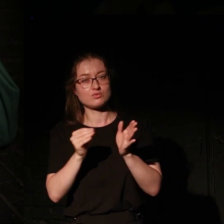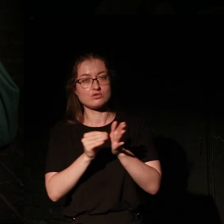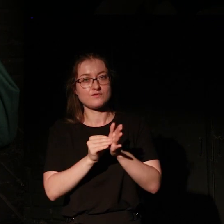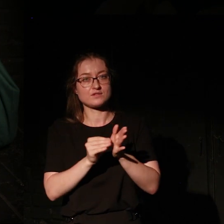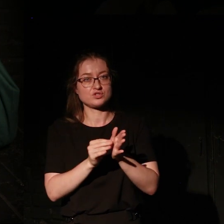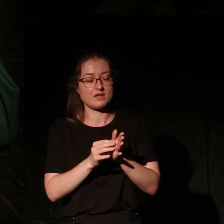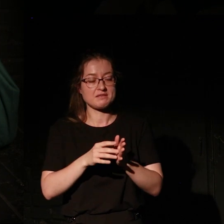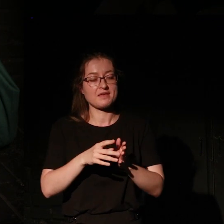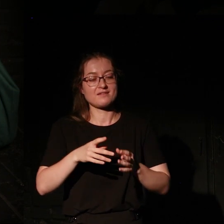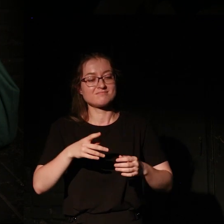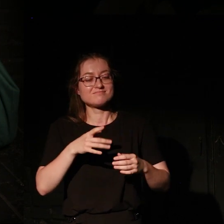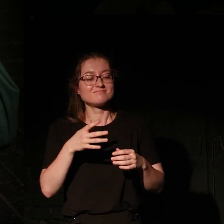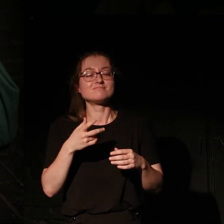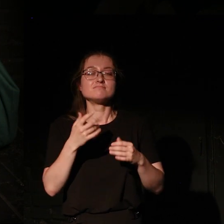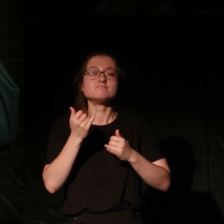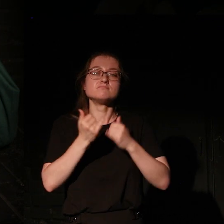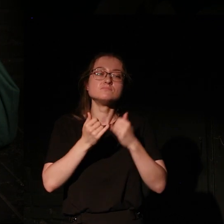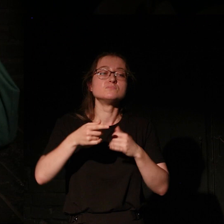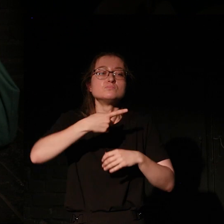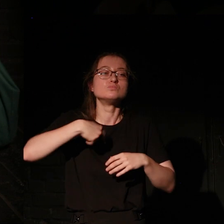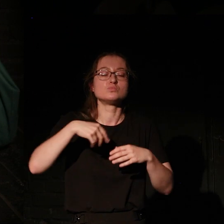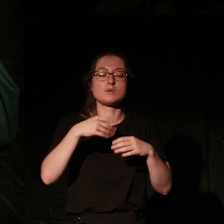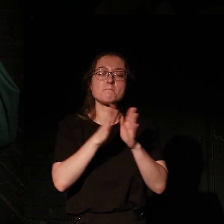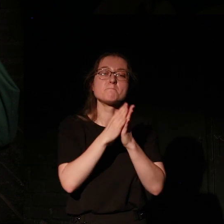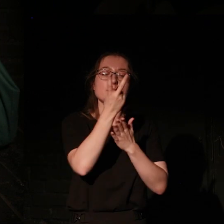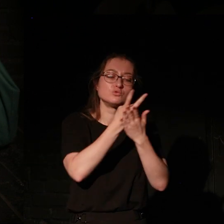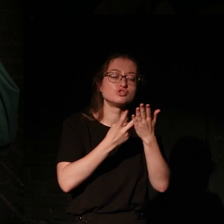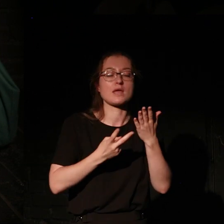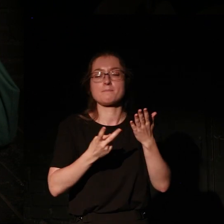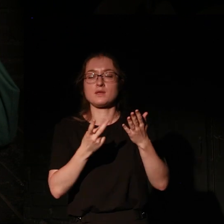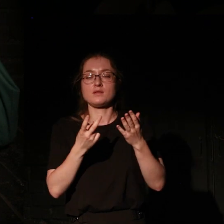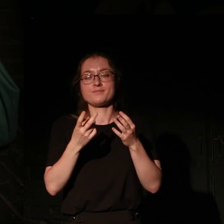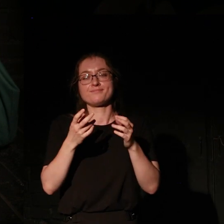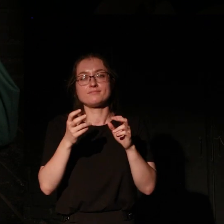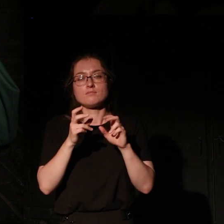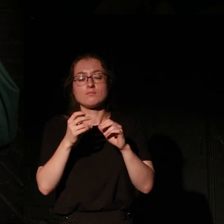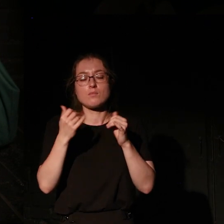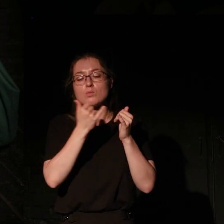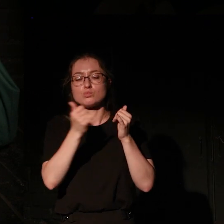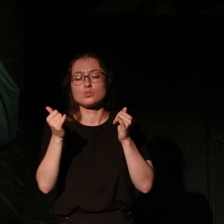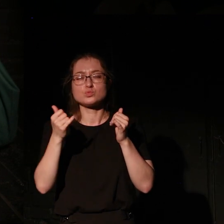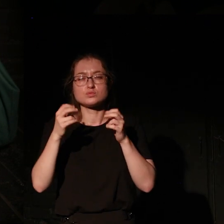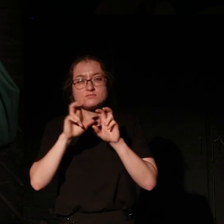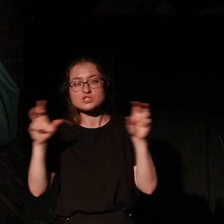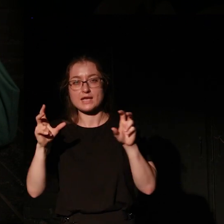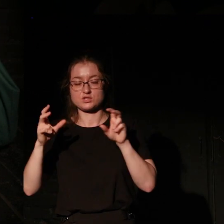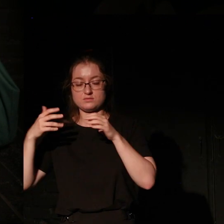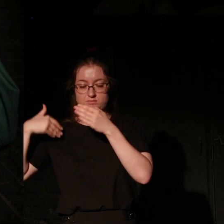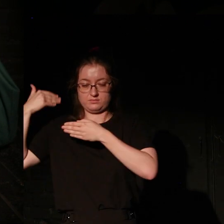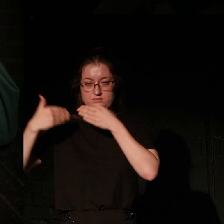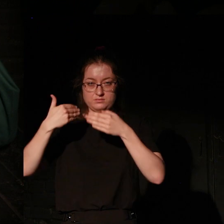czytamy w różnym czasie Biblię, właśnie ze względu też na różne